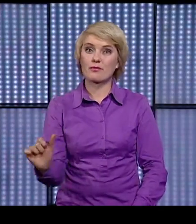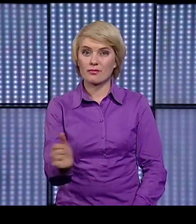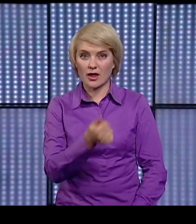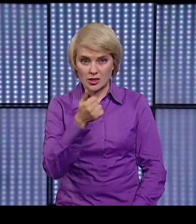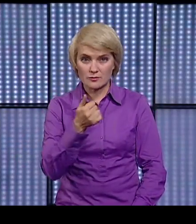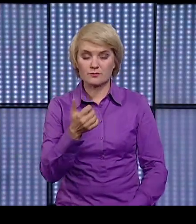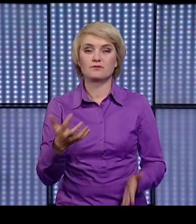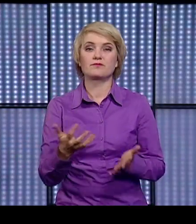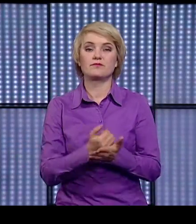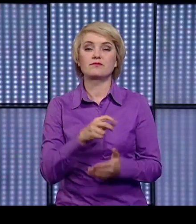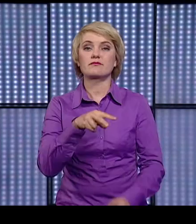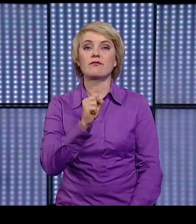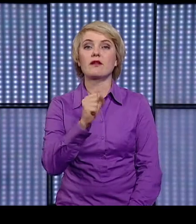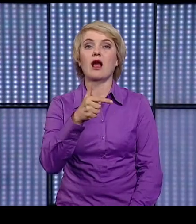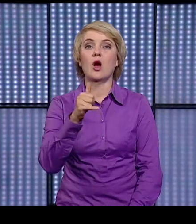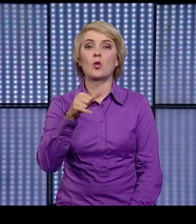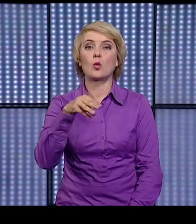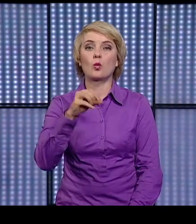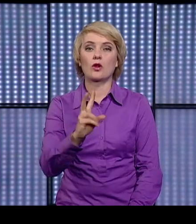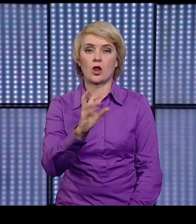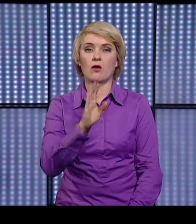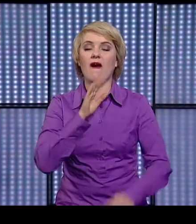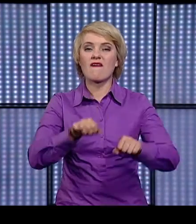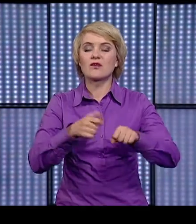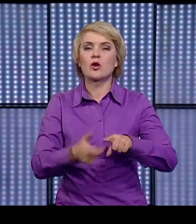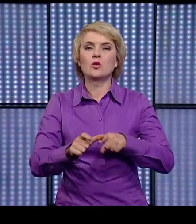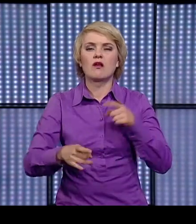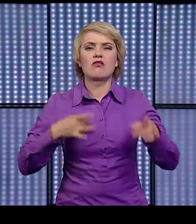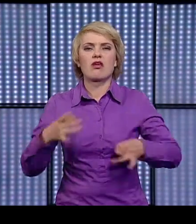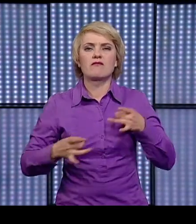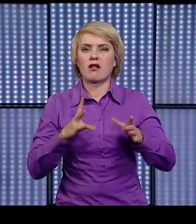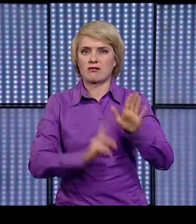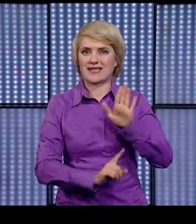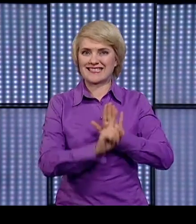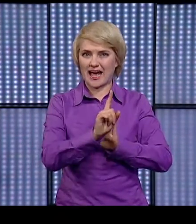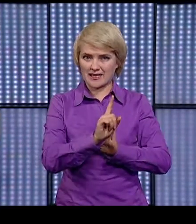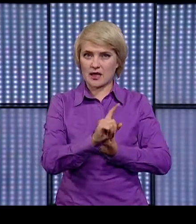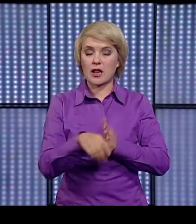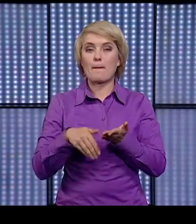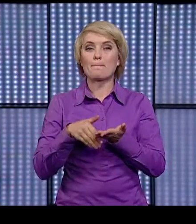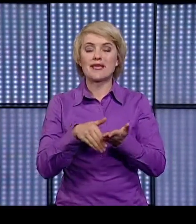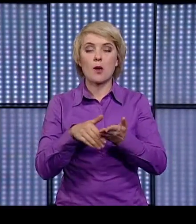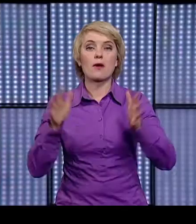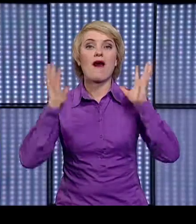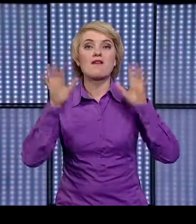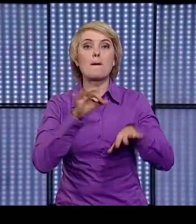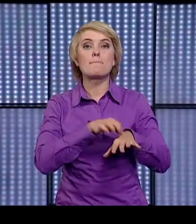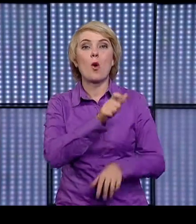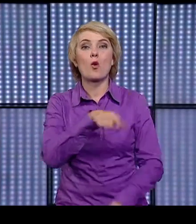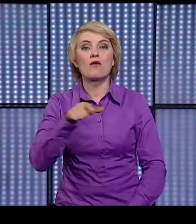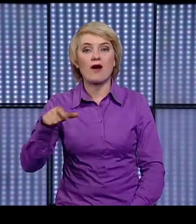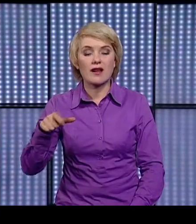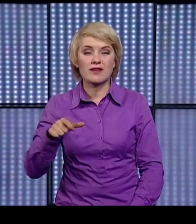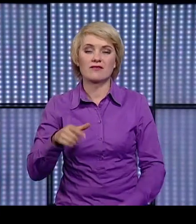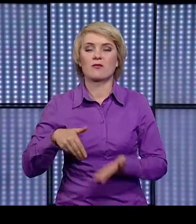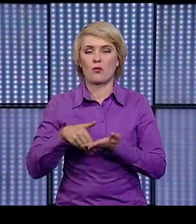історичних віднесла Наталя Лагутенко. Наша веслувальниця дуже нервувала на старті, але підтримка вболівальників зробила свою справу.